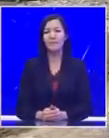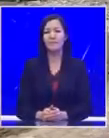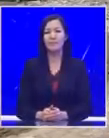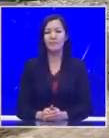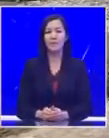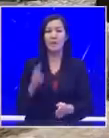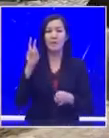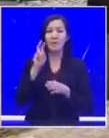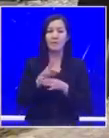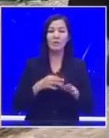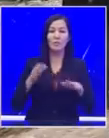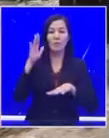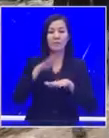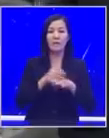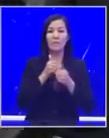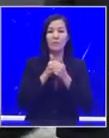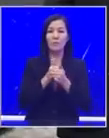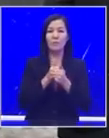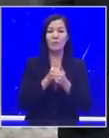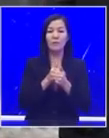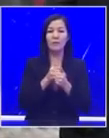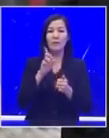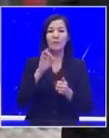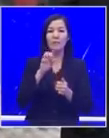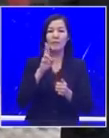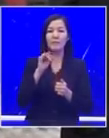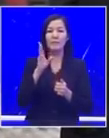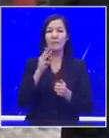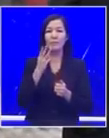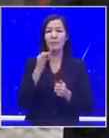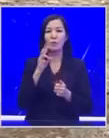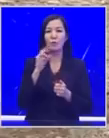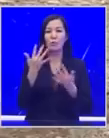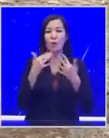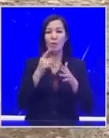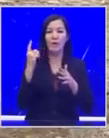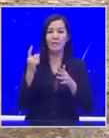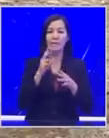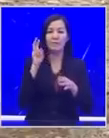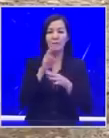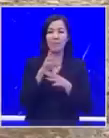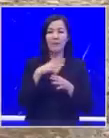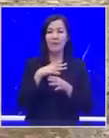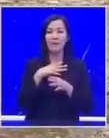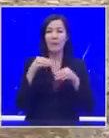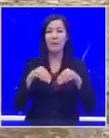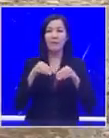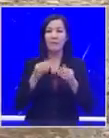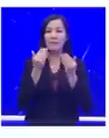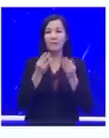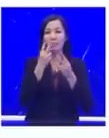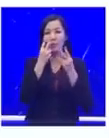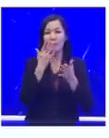Сапар барысында облыс әкімнің орынбасары Серікжан Исламұлы Шонжы агро жауапкершілігі шектеулі серіктестігіне де барды. Бақтың бүгінгі күйін